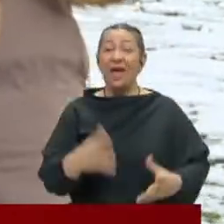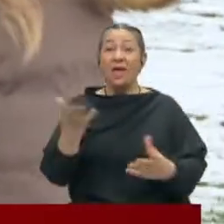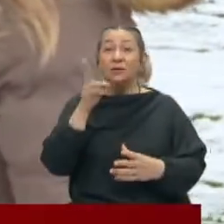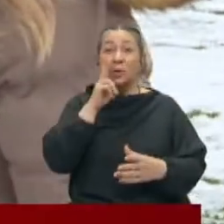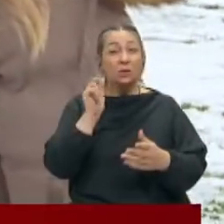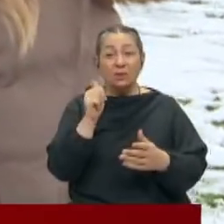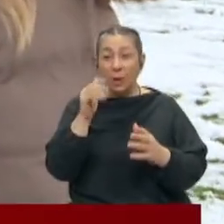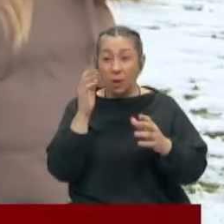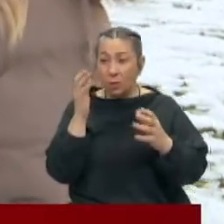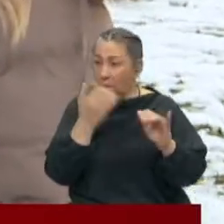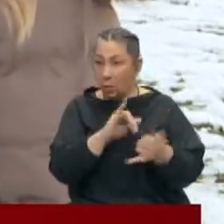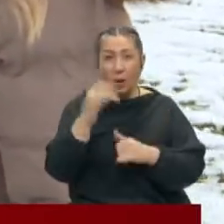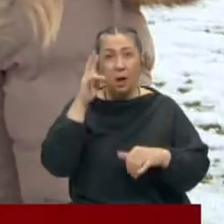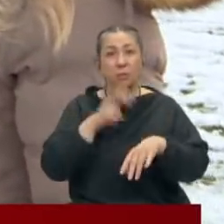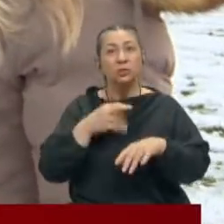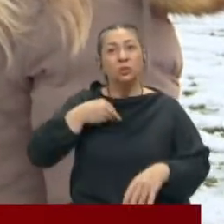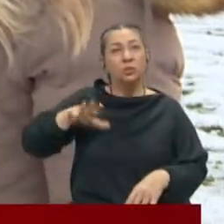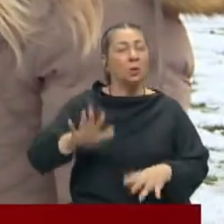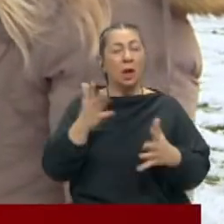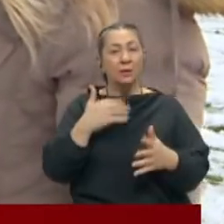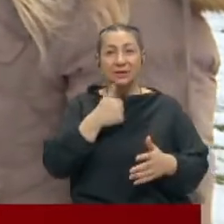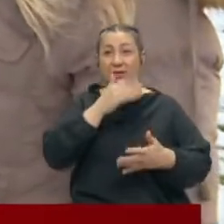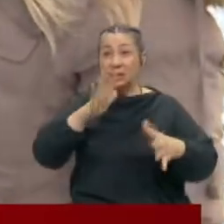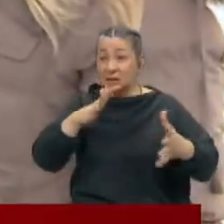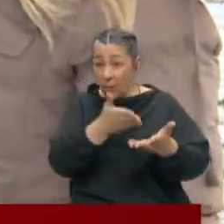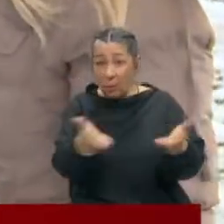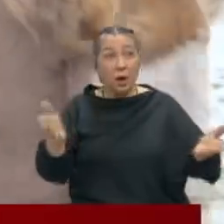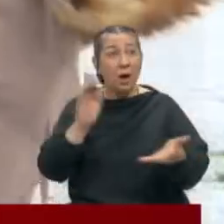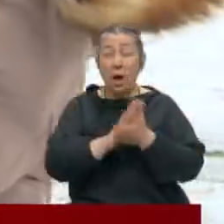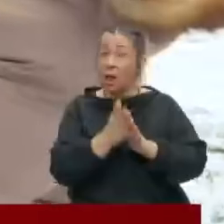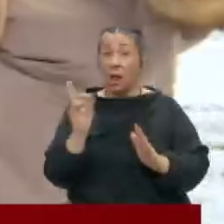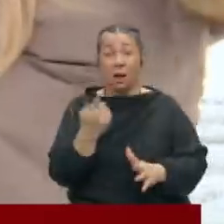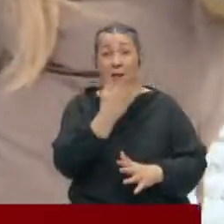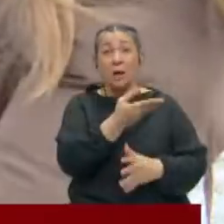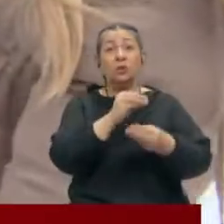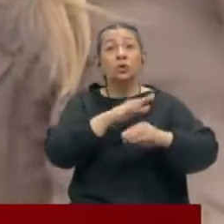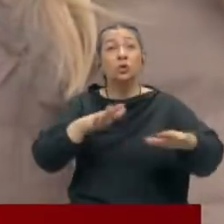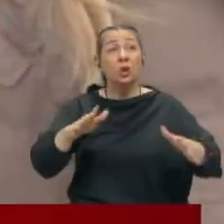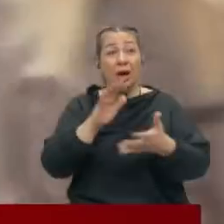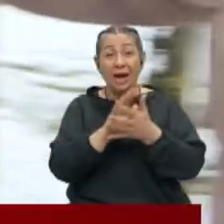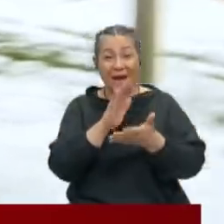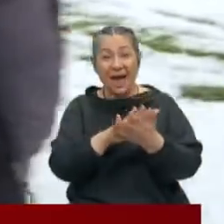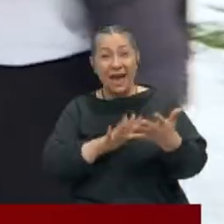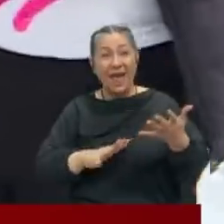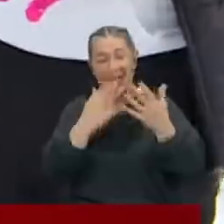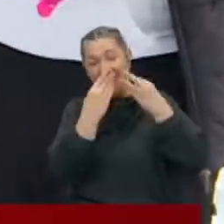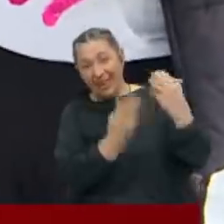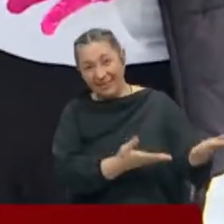son ne zaman oynadığımızı hatırlamıyorum. Biz çocuktuk herhalde. Ben sahilde ilk defa kar görüyorum. Çocuklara bir karne hediyesi